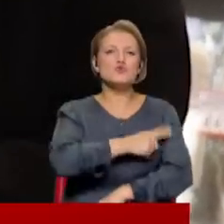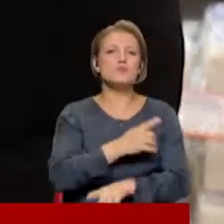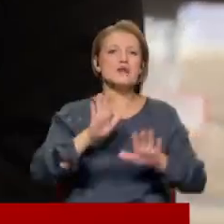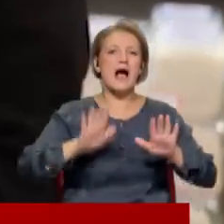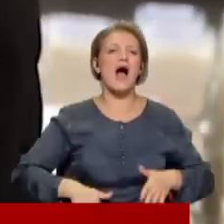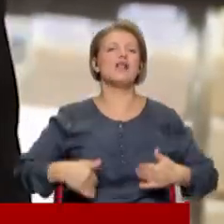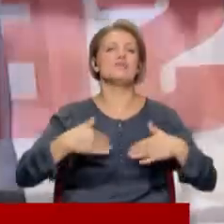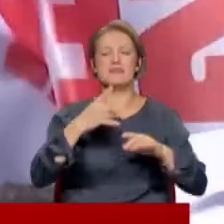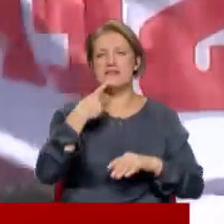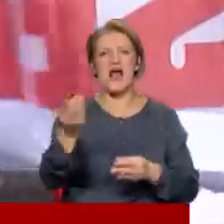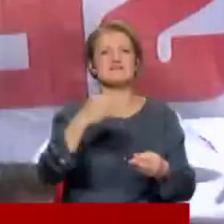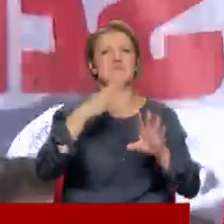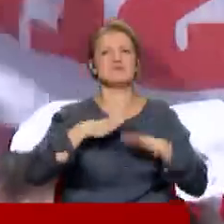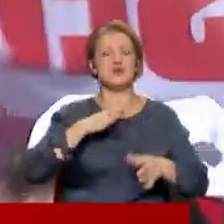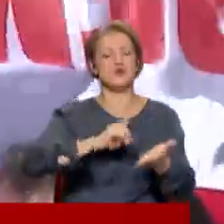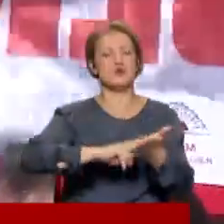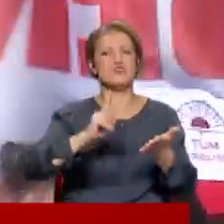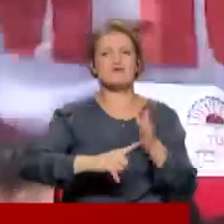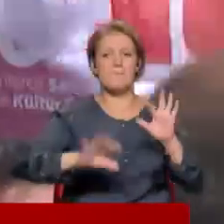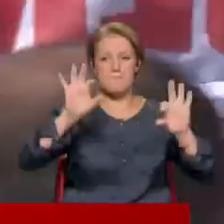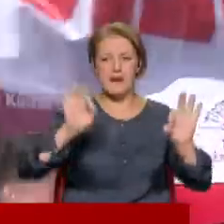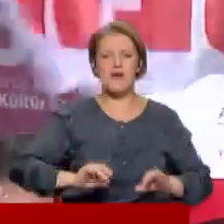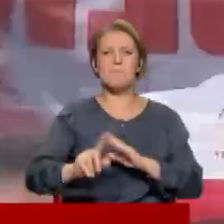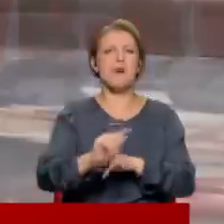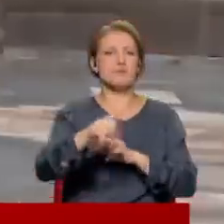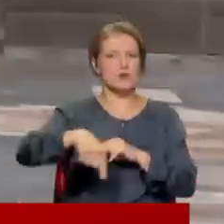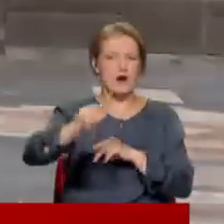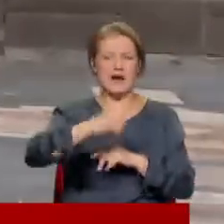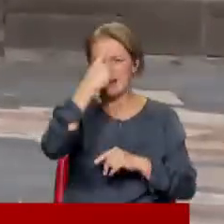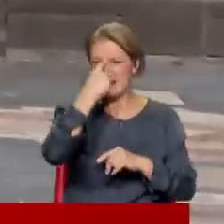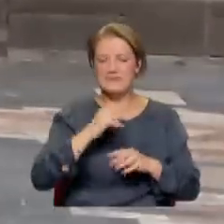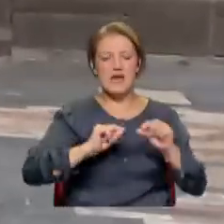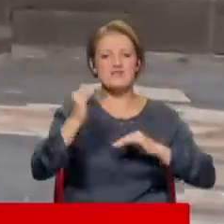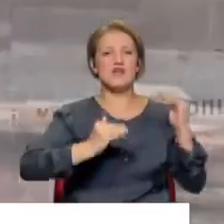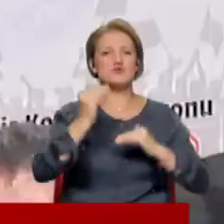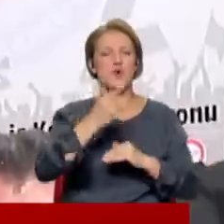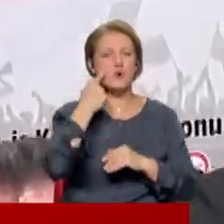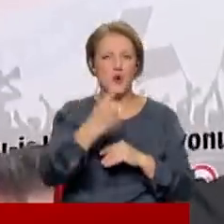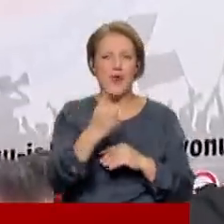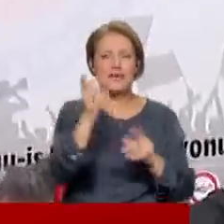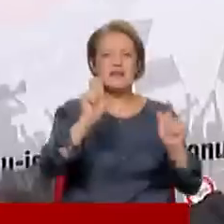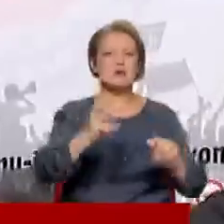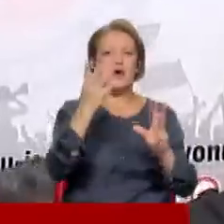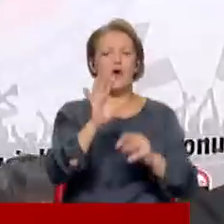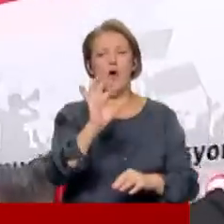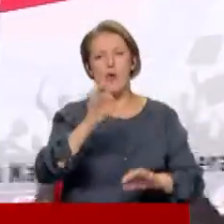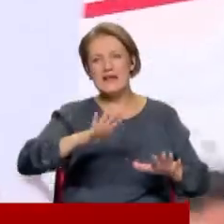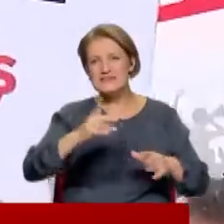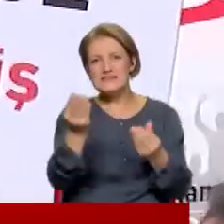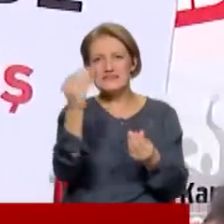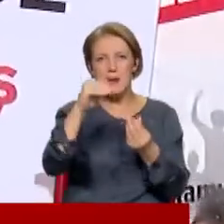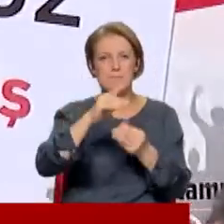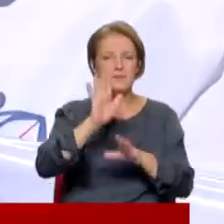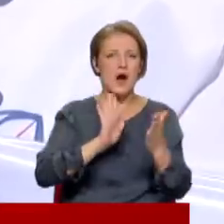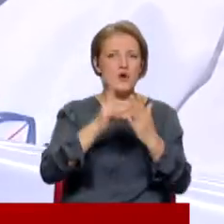kalmadı diyerek zam istiyor. Toplayış sözleşmesi başlayan memurlar da resmi enflasyon rakamları üzerinden yapılacak olası zamma karşı